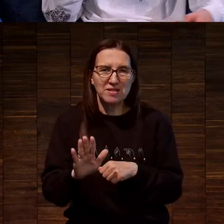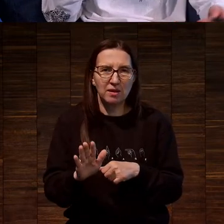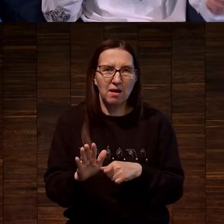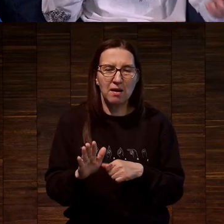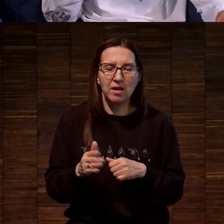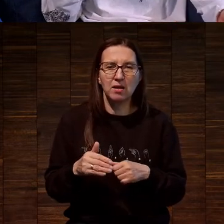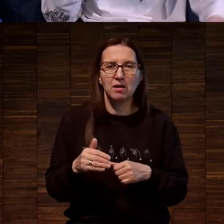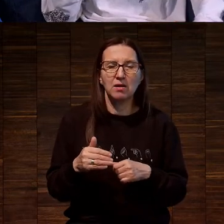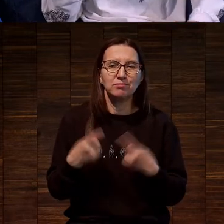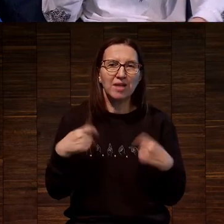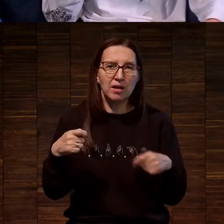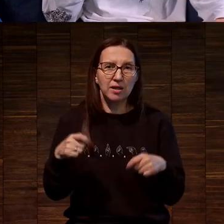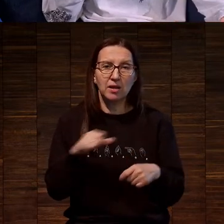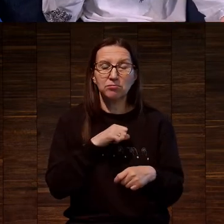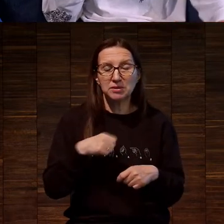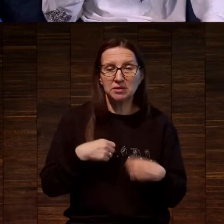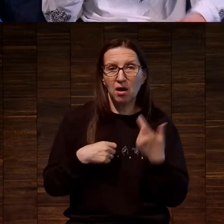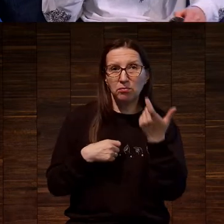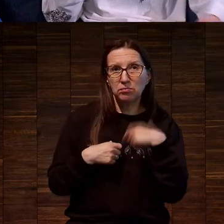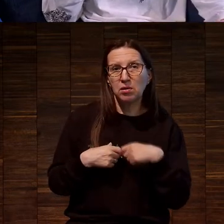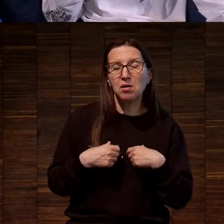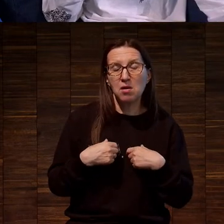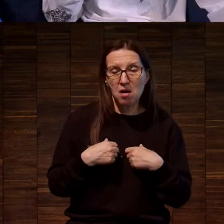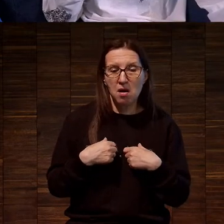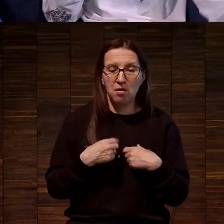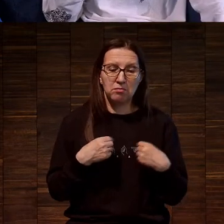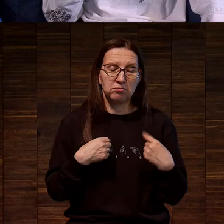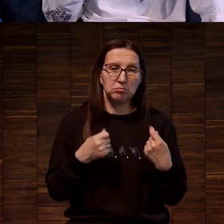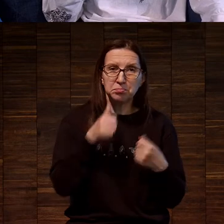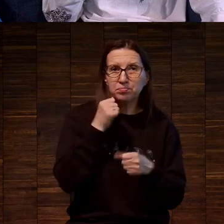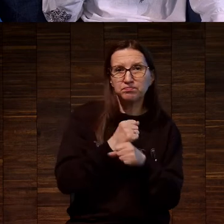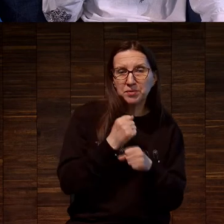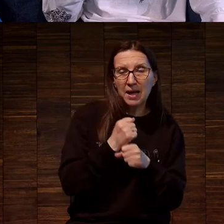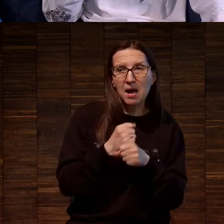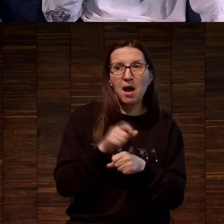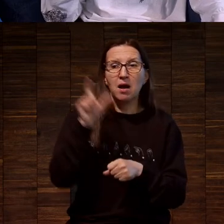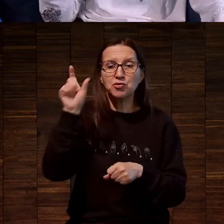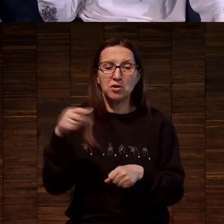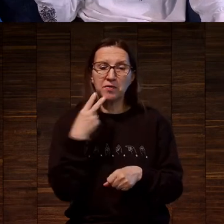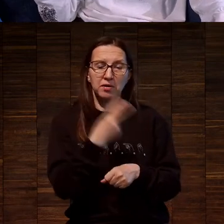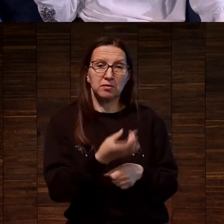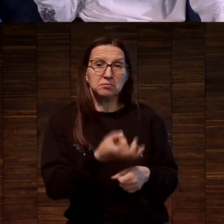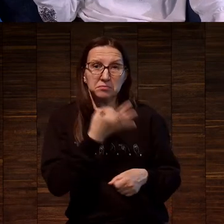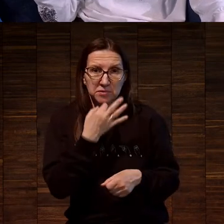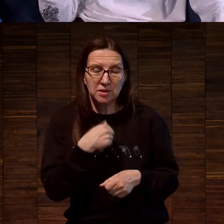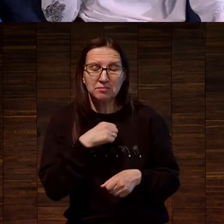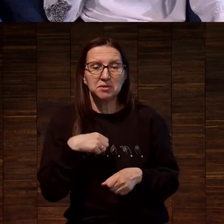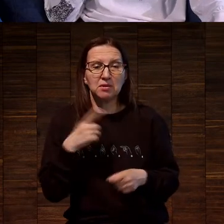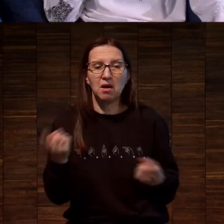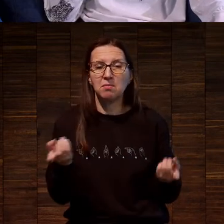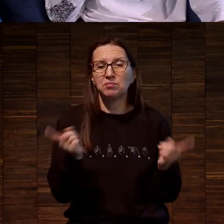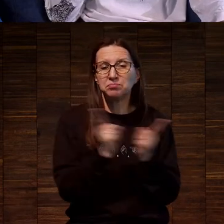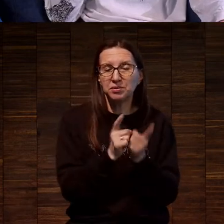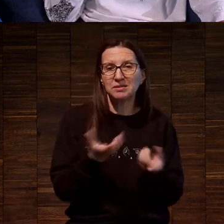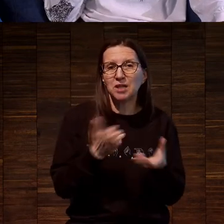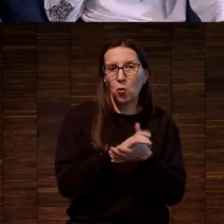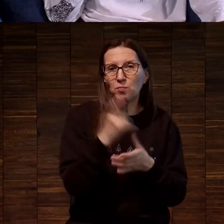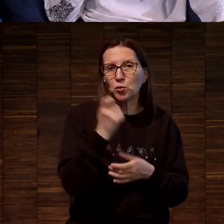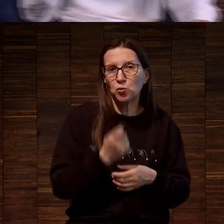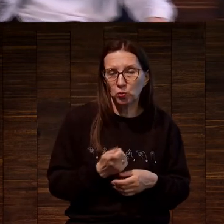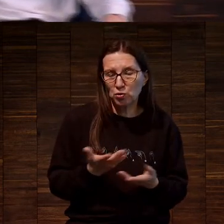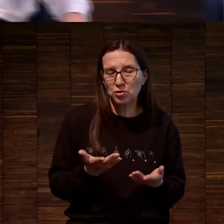когда зритель сам выбирает, что ему нужно, сам знакомится с художниками. Существуют многие